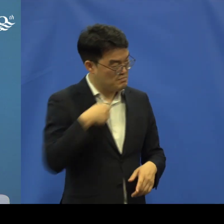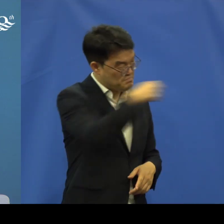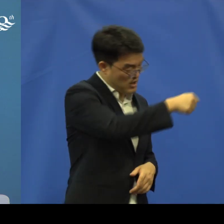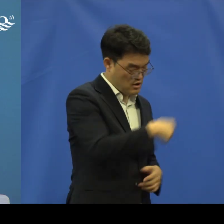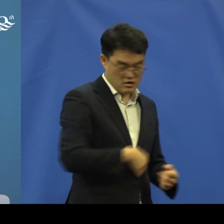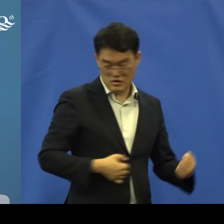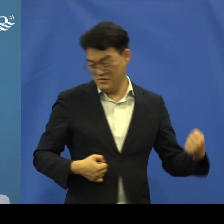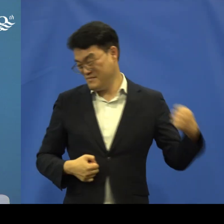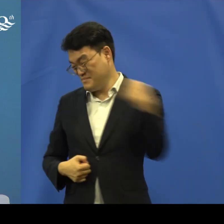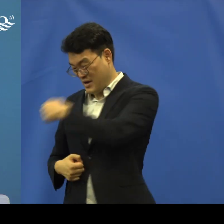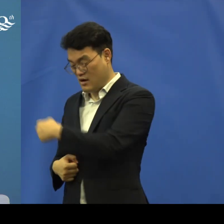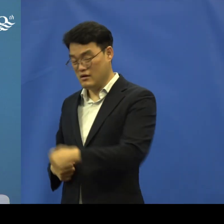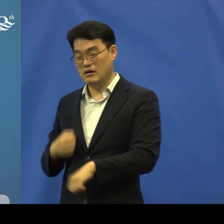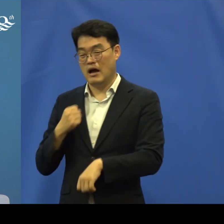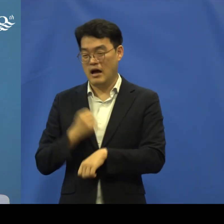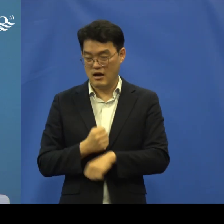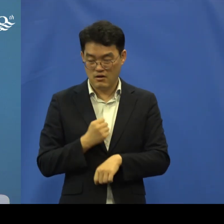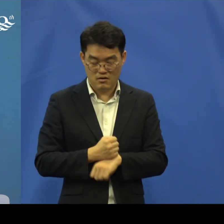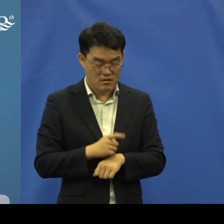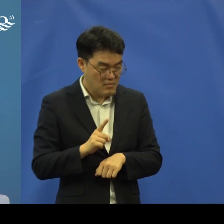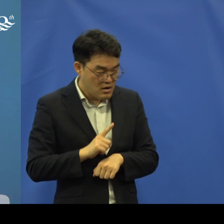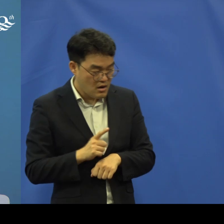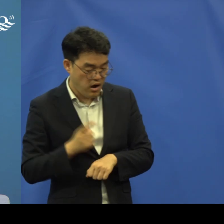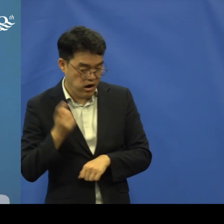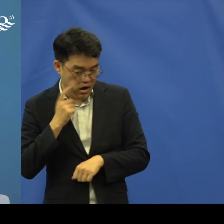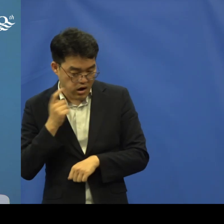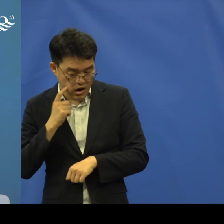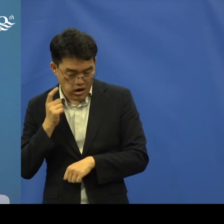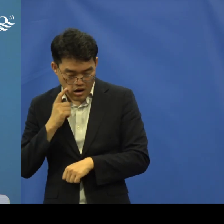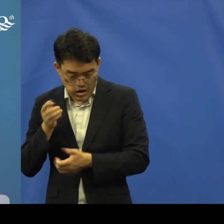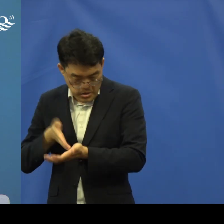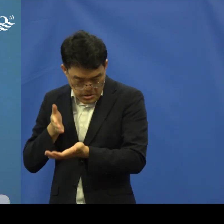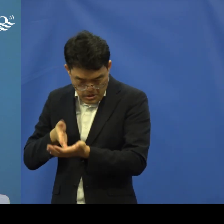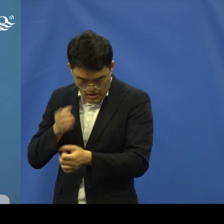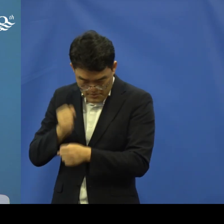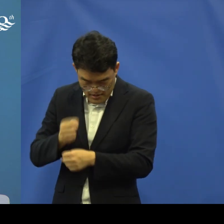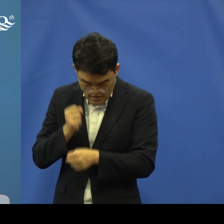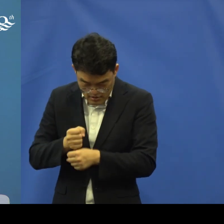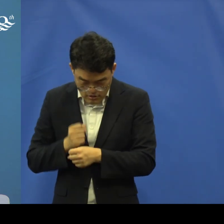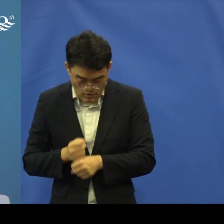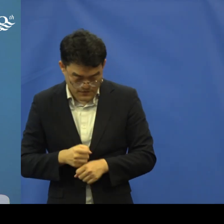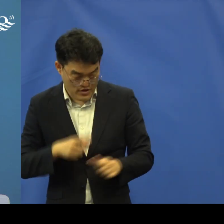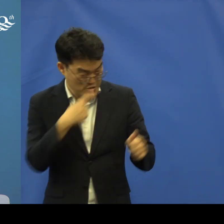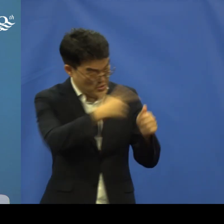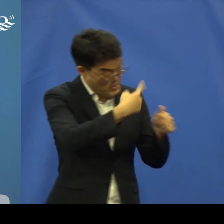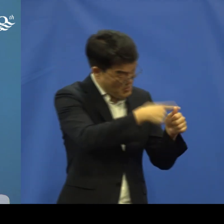폄하하고 깔아내기고 중상모략하고 없는 얘기를 만들고 욕을 하고,